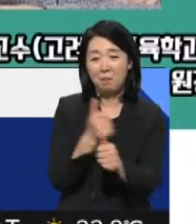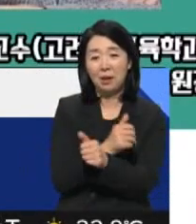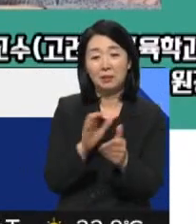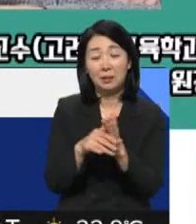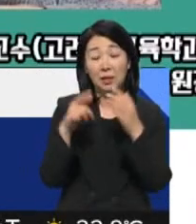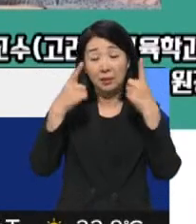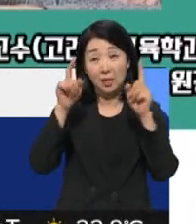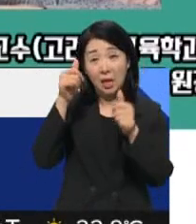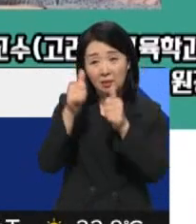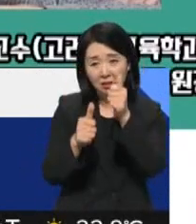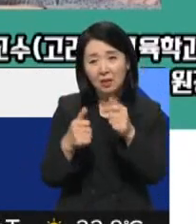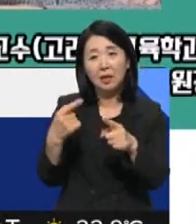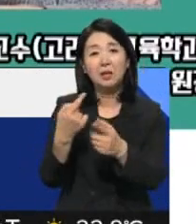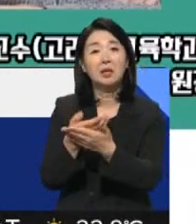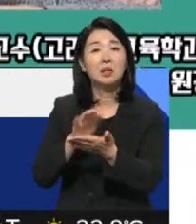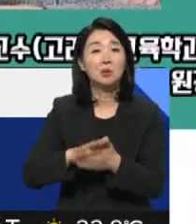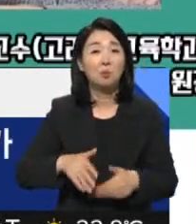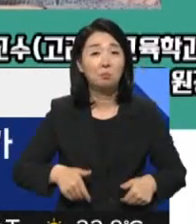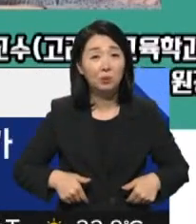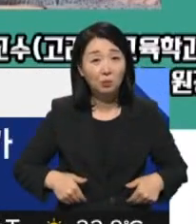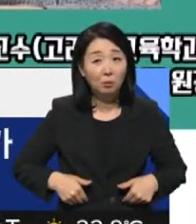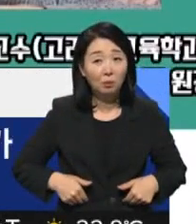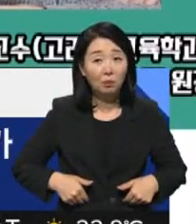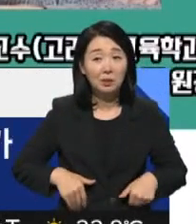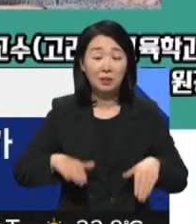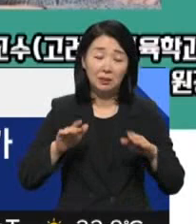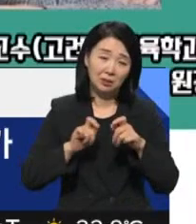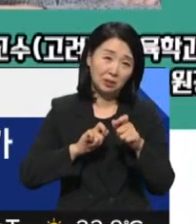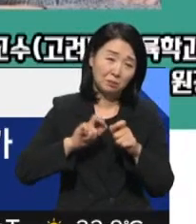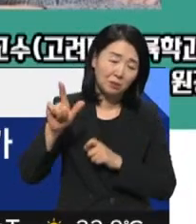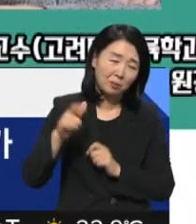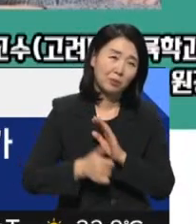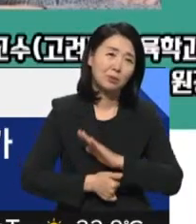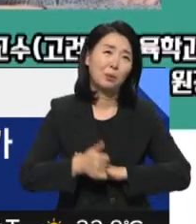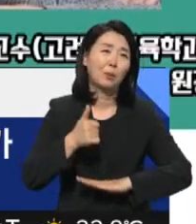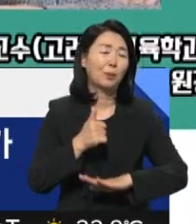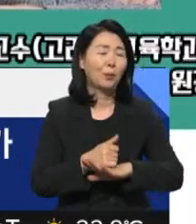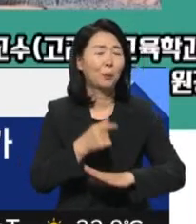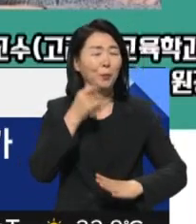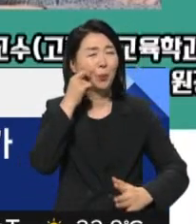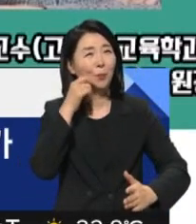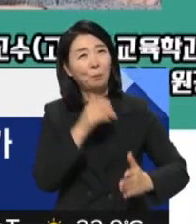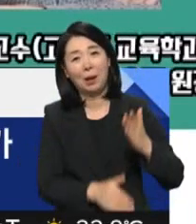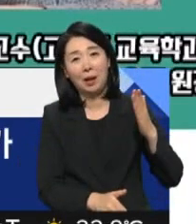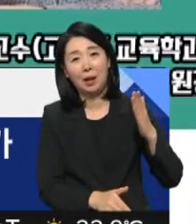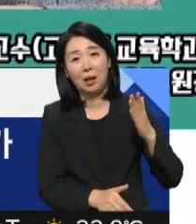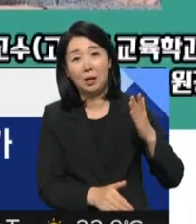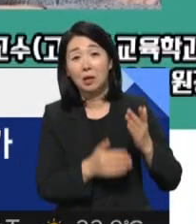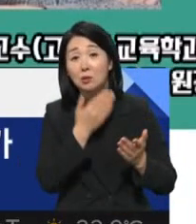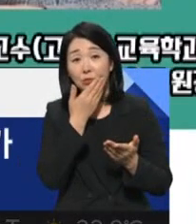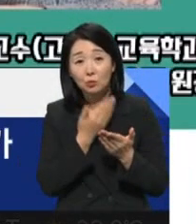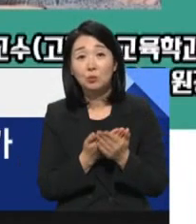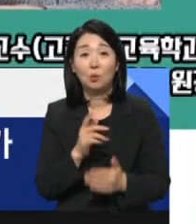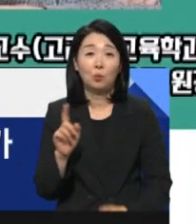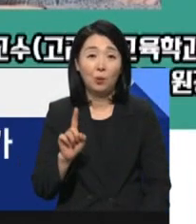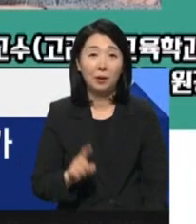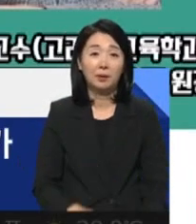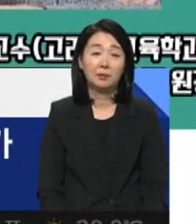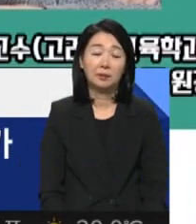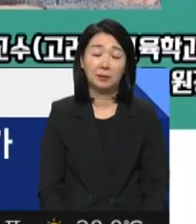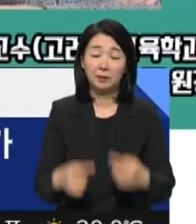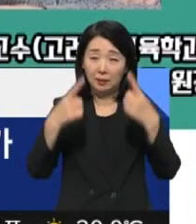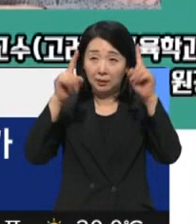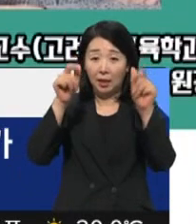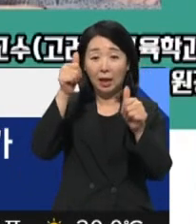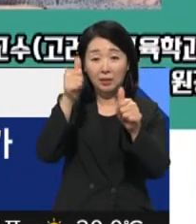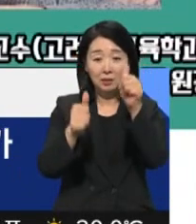없고 배우였었습니다. 그런데 예. 지금까지 거의 대부분이 성공을 못했는데 그 가장 중요한 이유가 입시라고